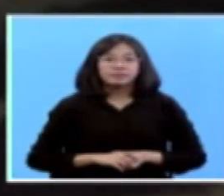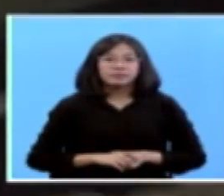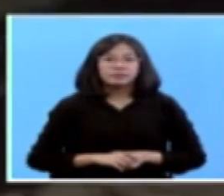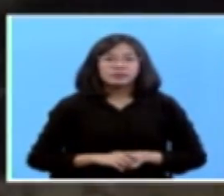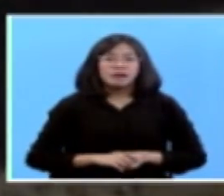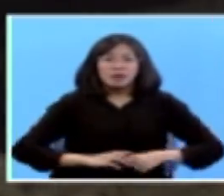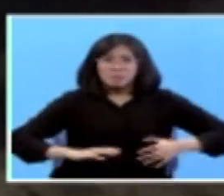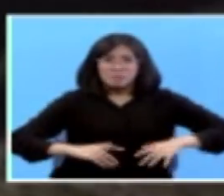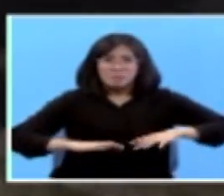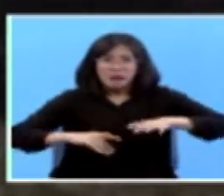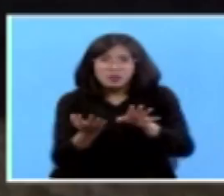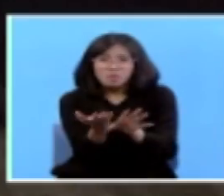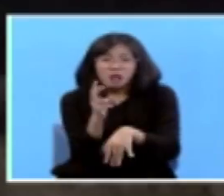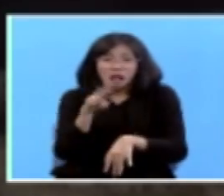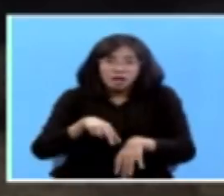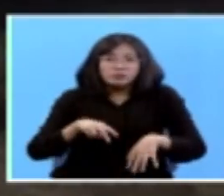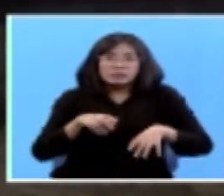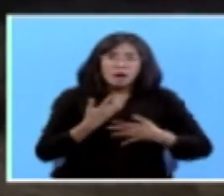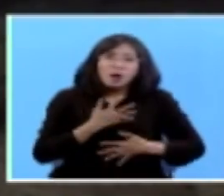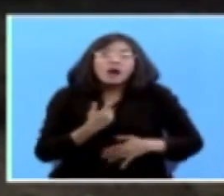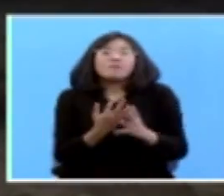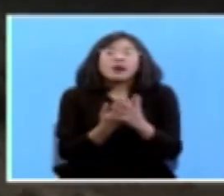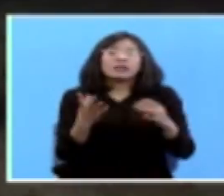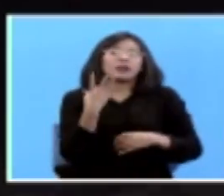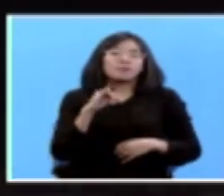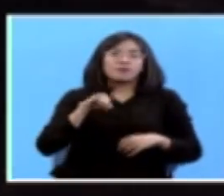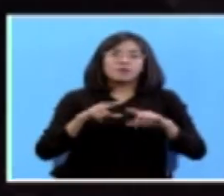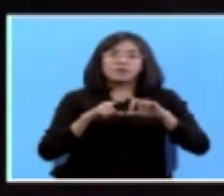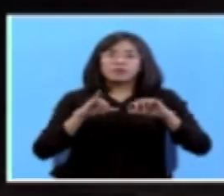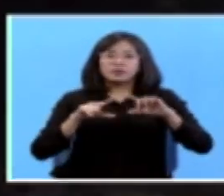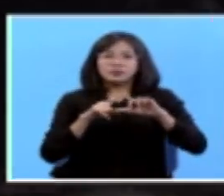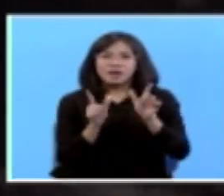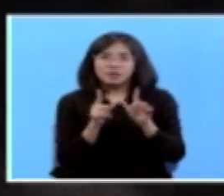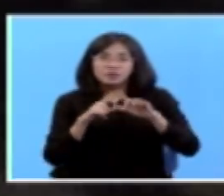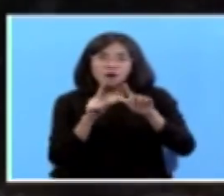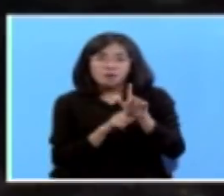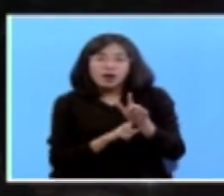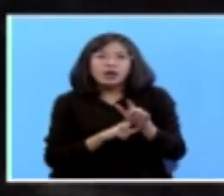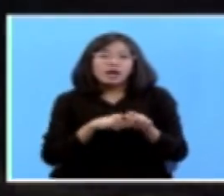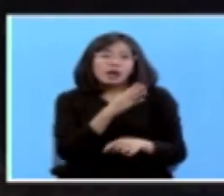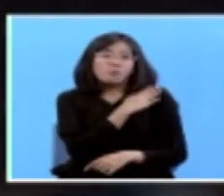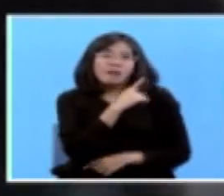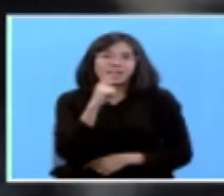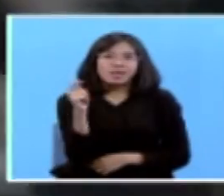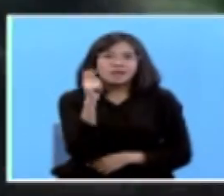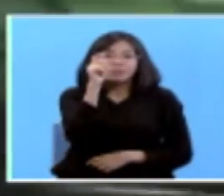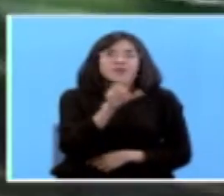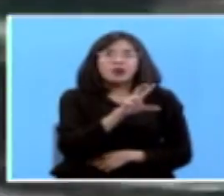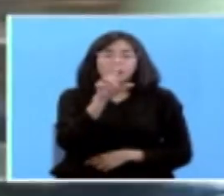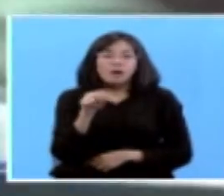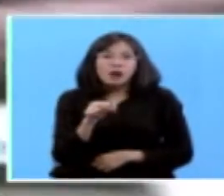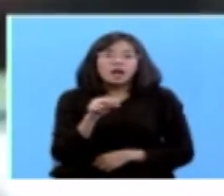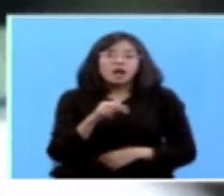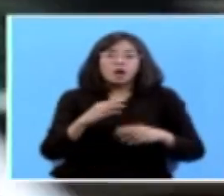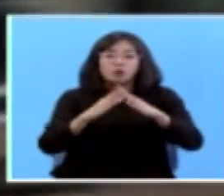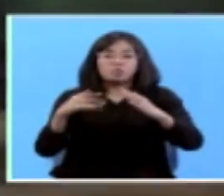Khawatir akan adanya banjir bandang susulan, warga Kampung Jajawai, Desa Cipatujah, Kabupaten Tasikmalaya, Jawa Barat